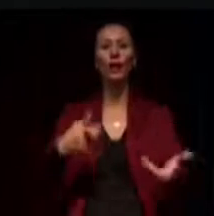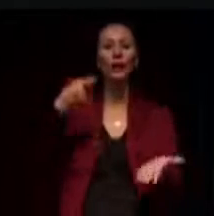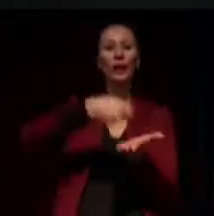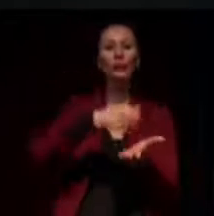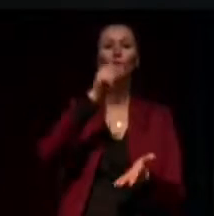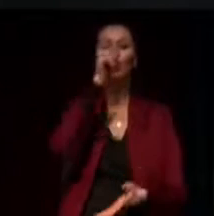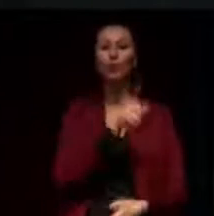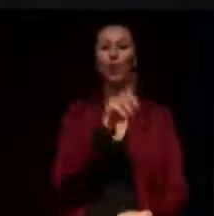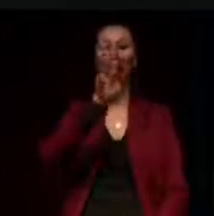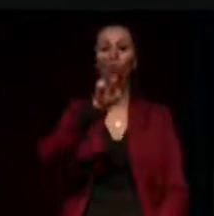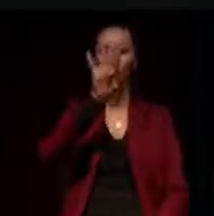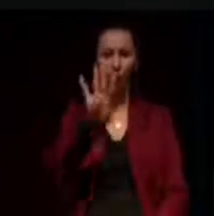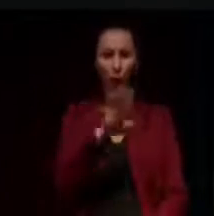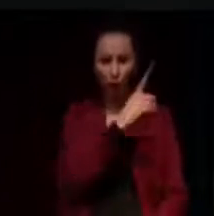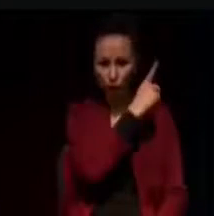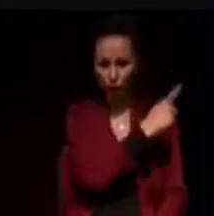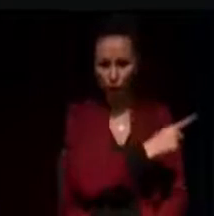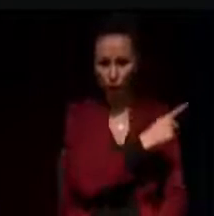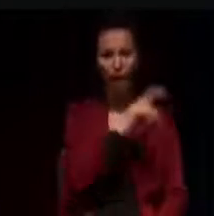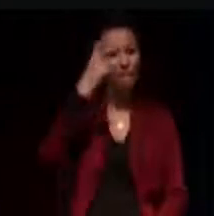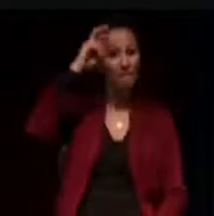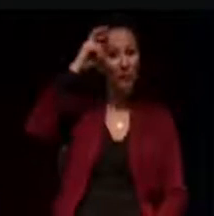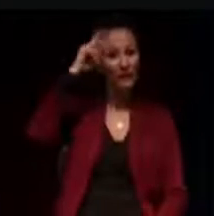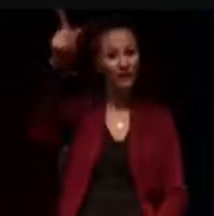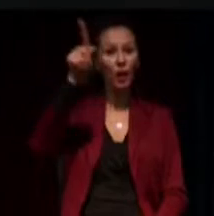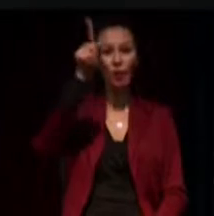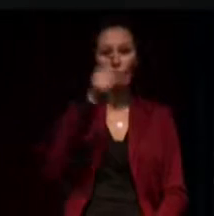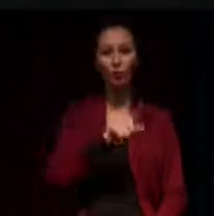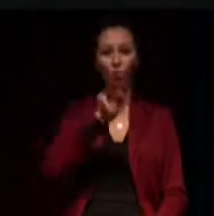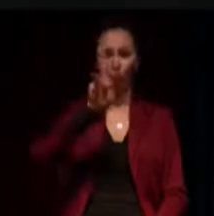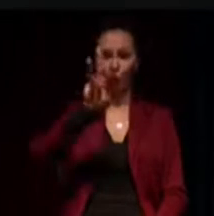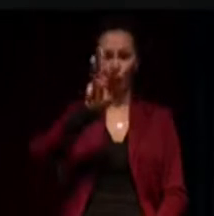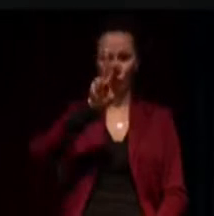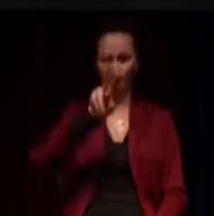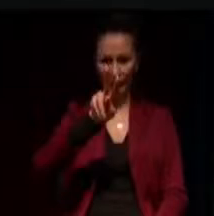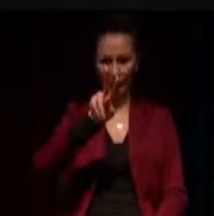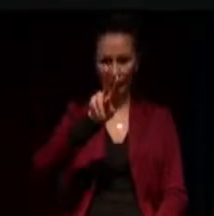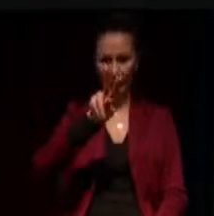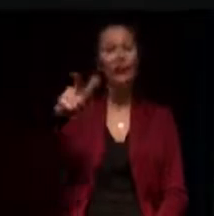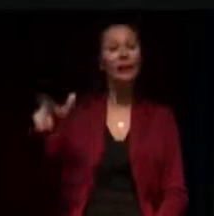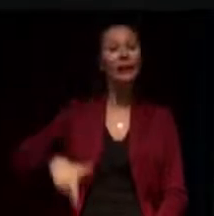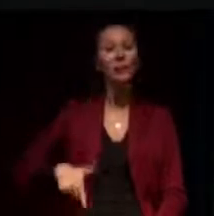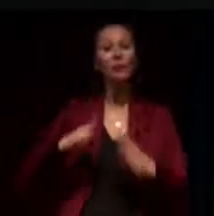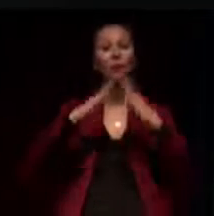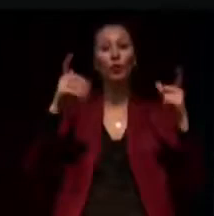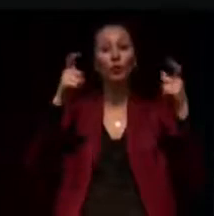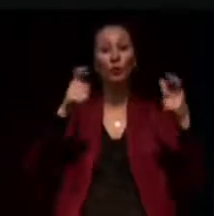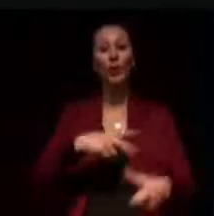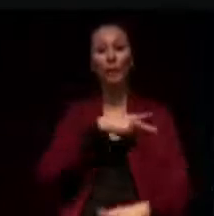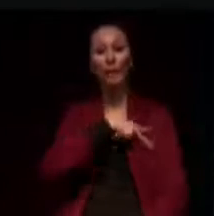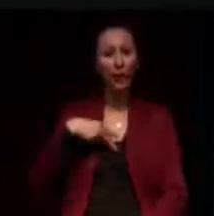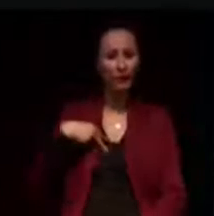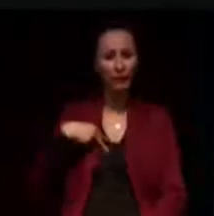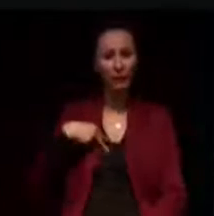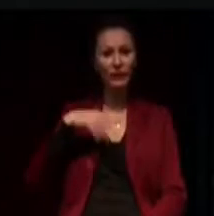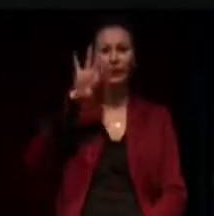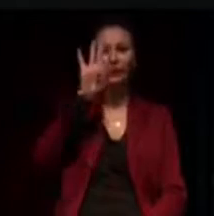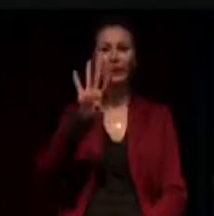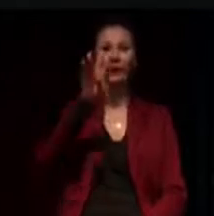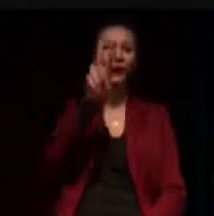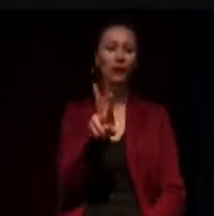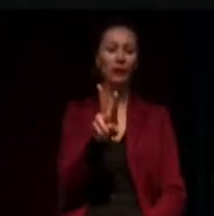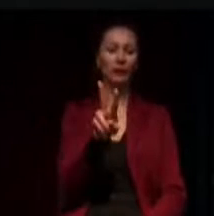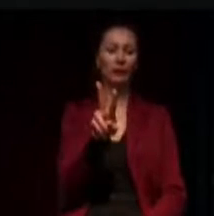yatırımları %34, Manisa'da %32, İzmir Büyükşehir Belediyesi'nin